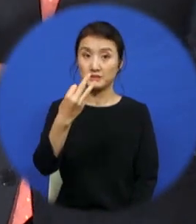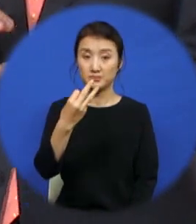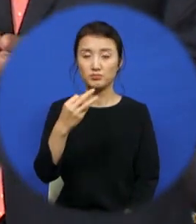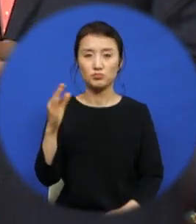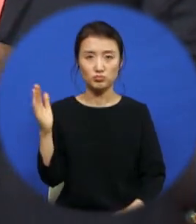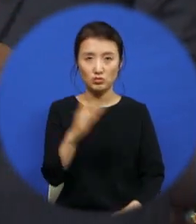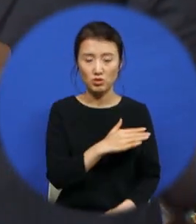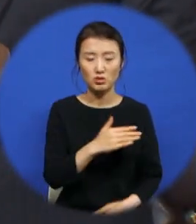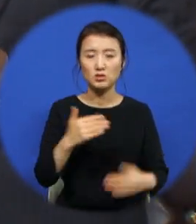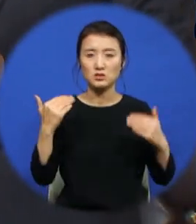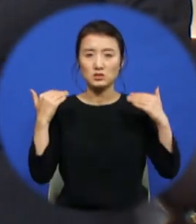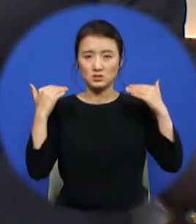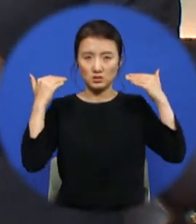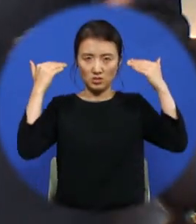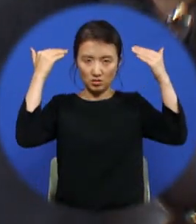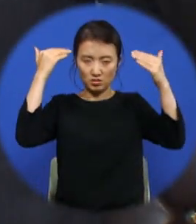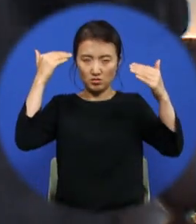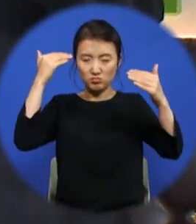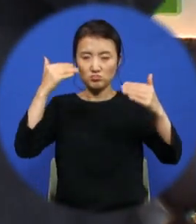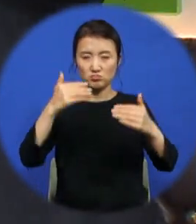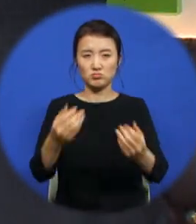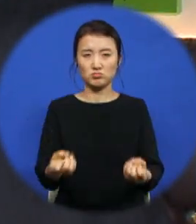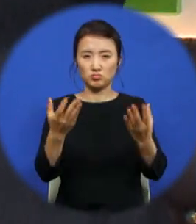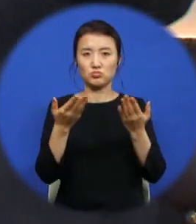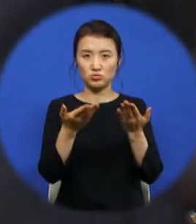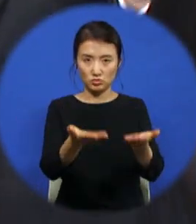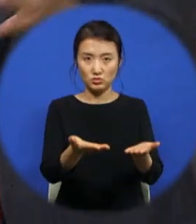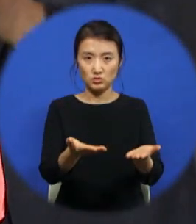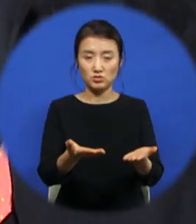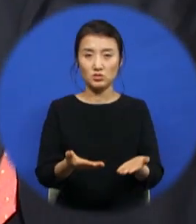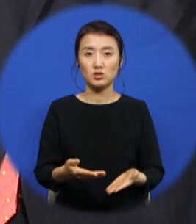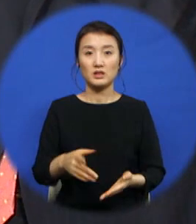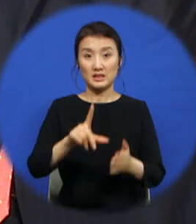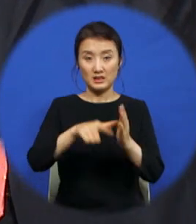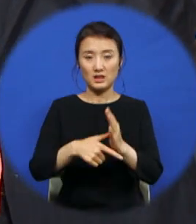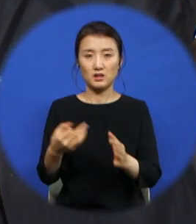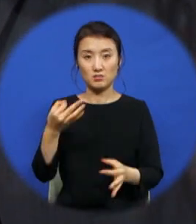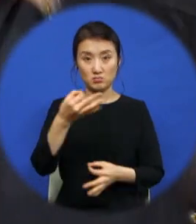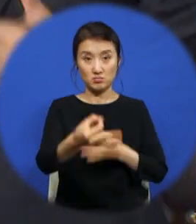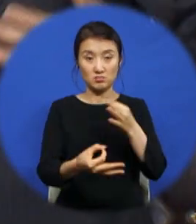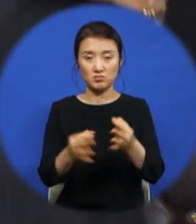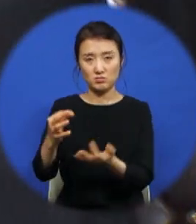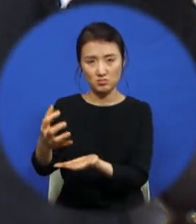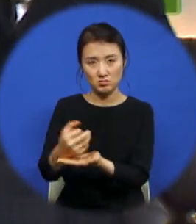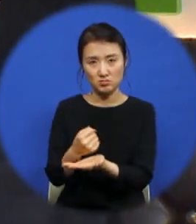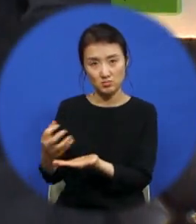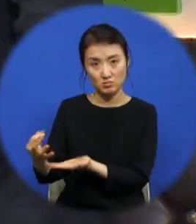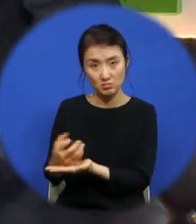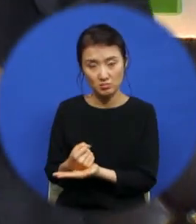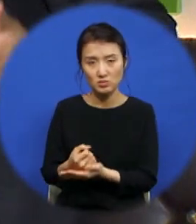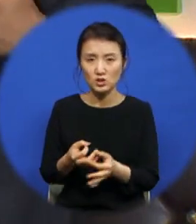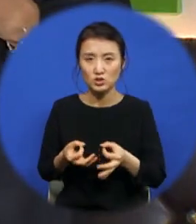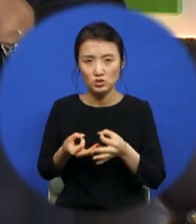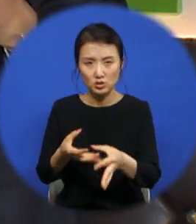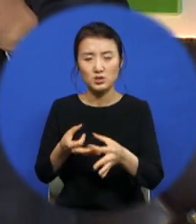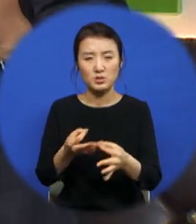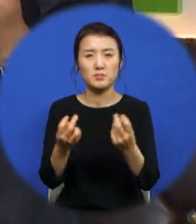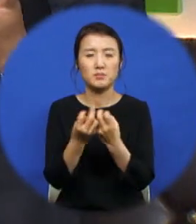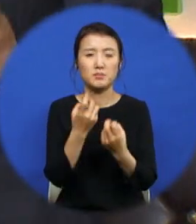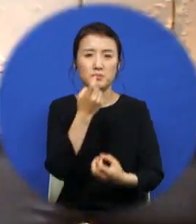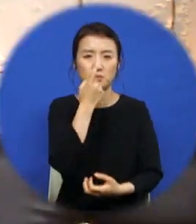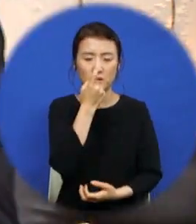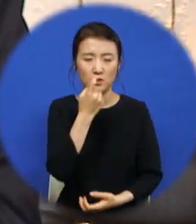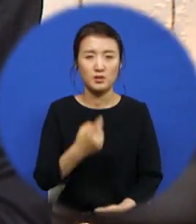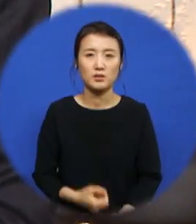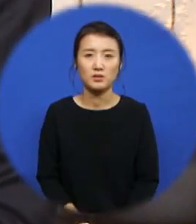때 결혼식 처럼 친척들이 부조를 하죠 그 부조를 모아서 13세 때부터 이렇게 투자를 시작합니다 그